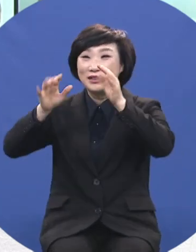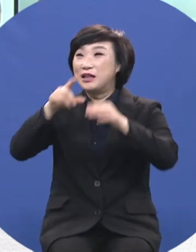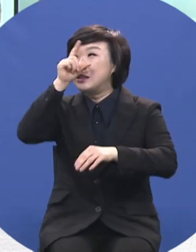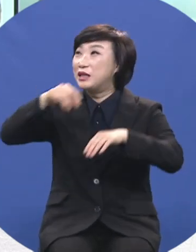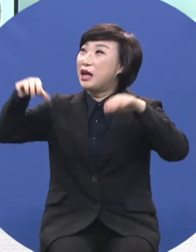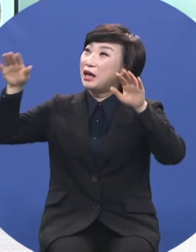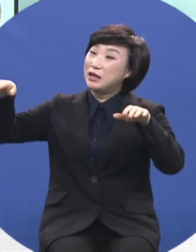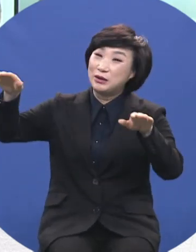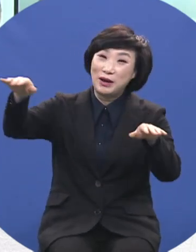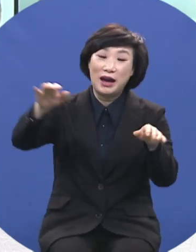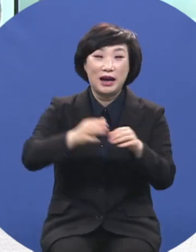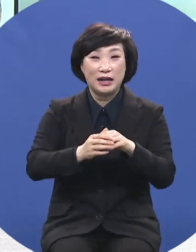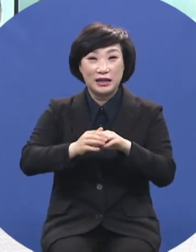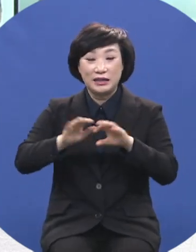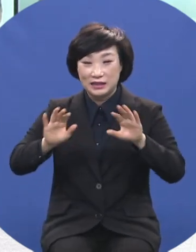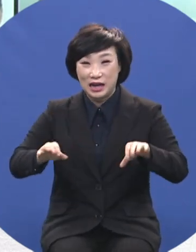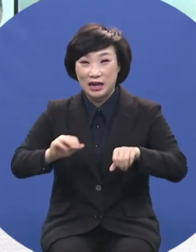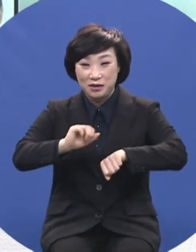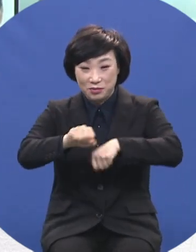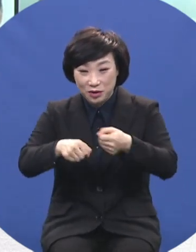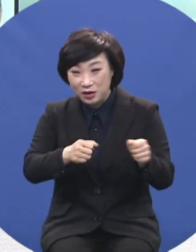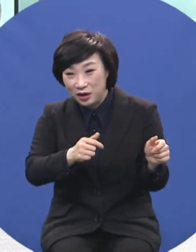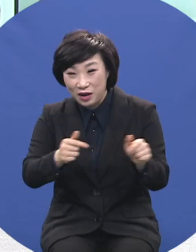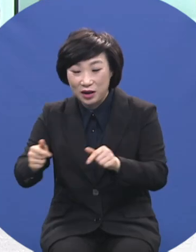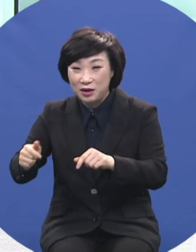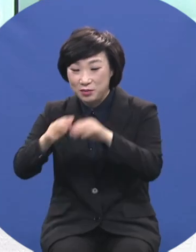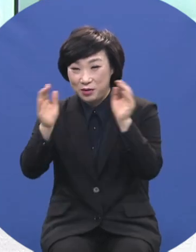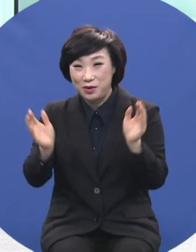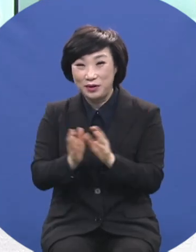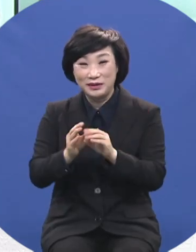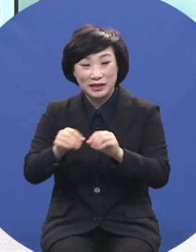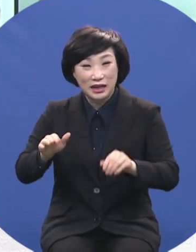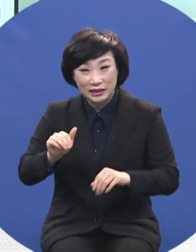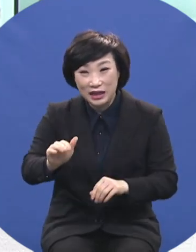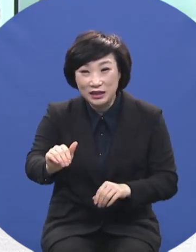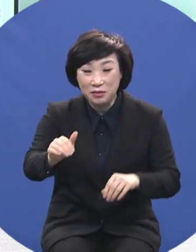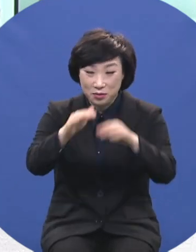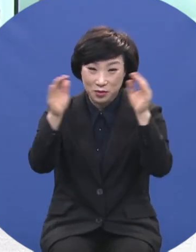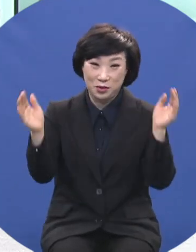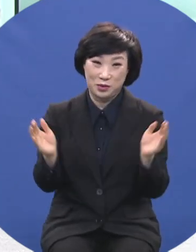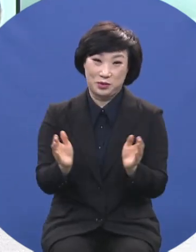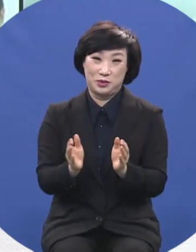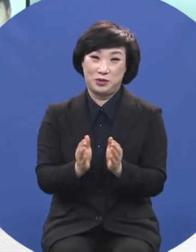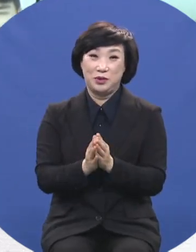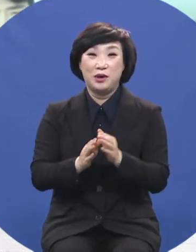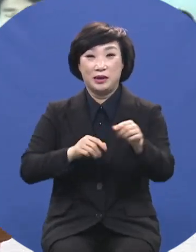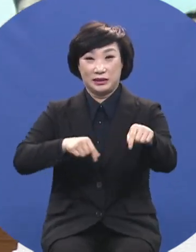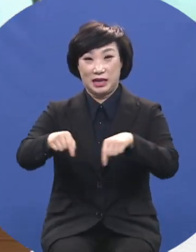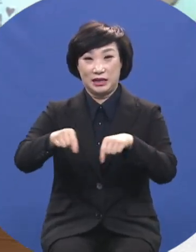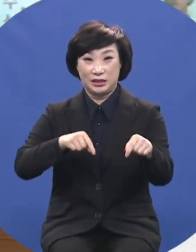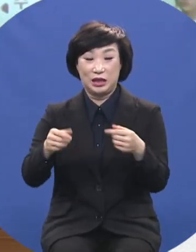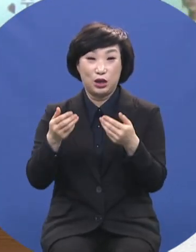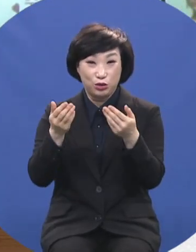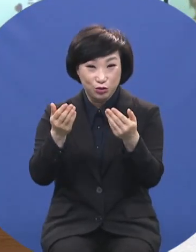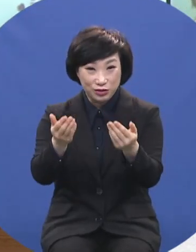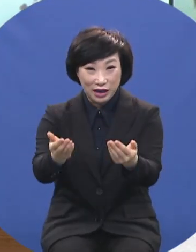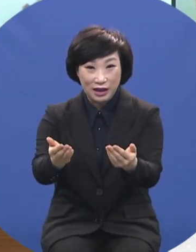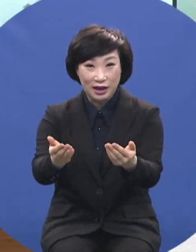새와 육축과 온 땅에 기는 모든 것을 다스리게